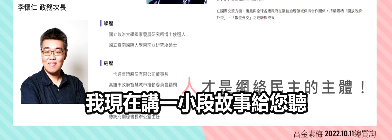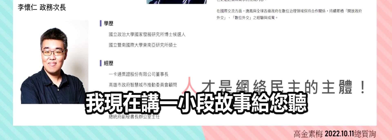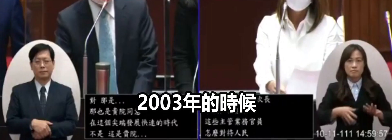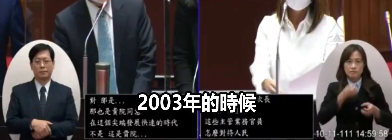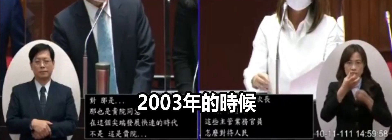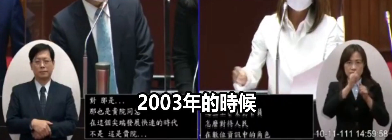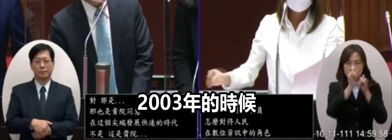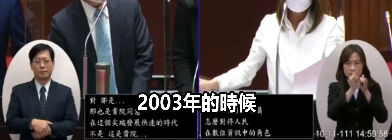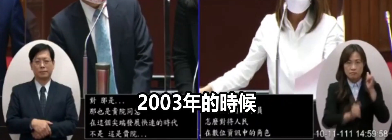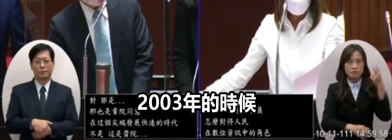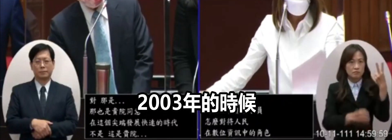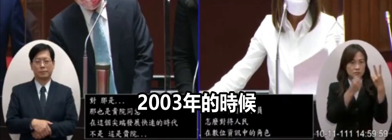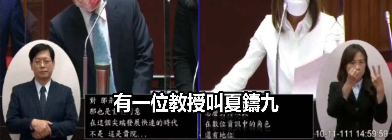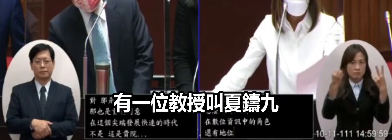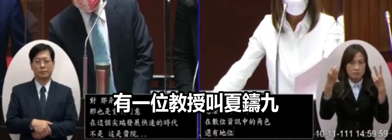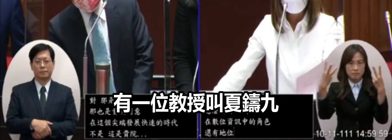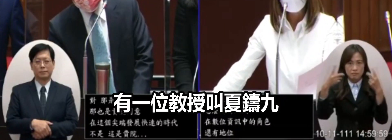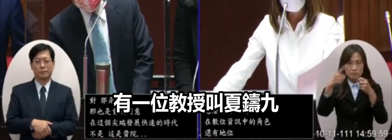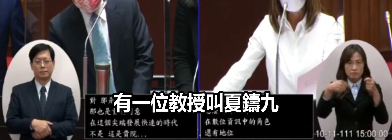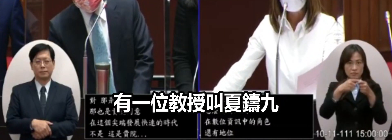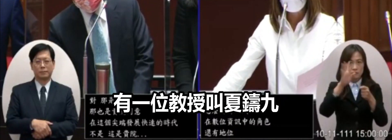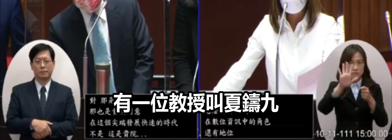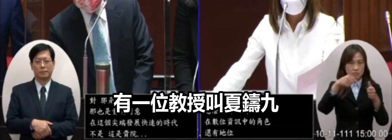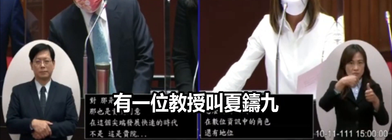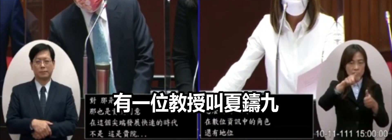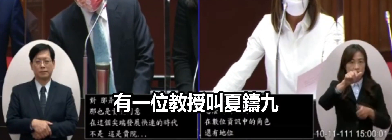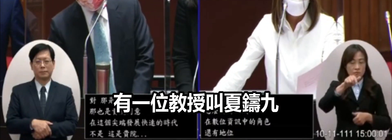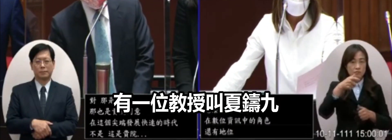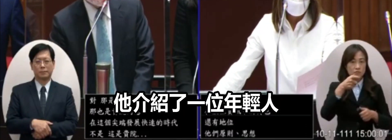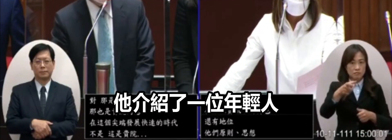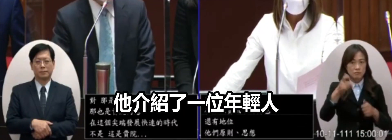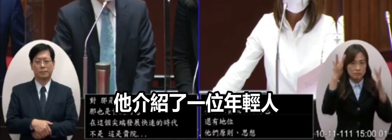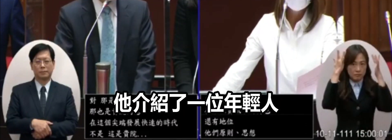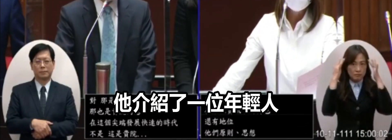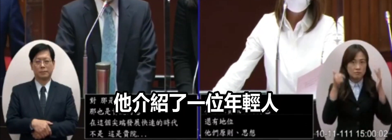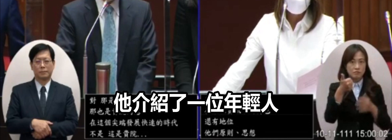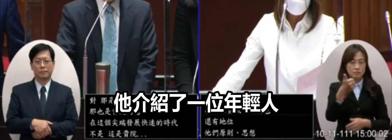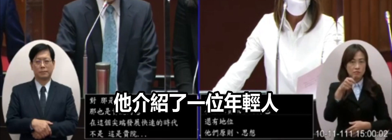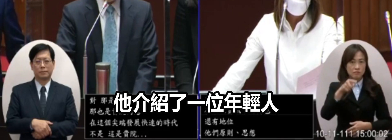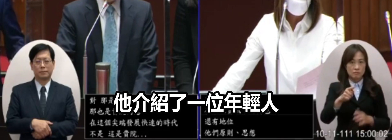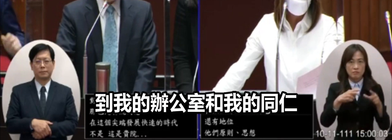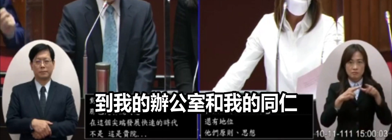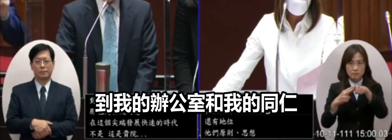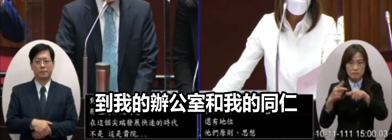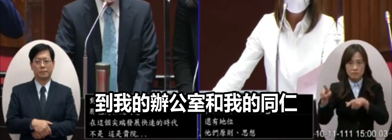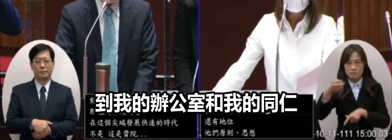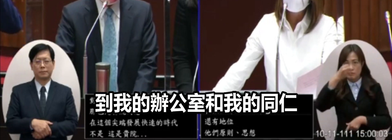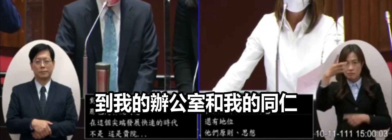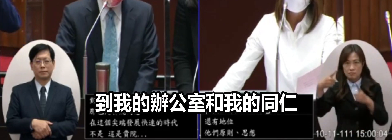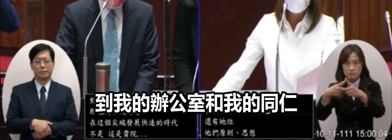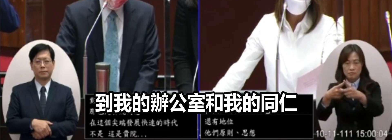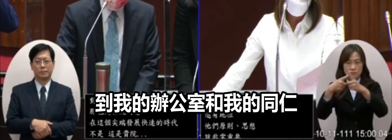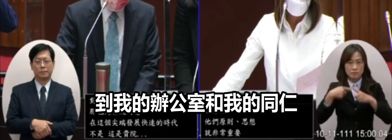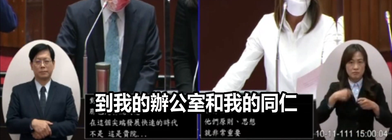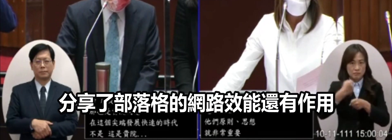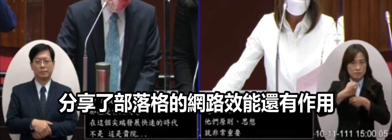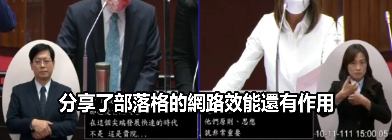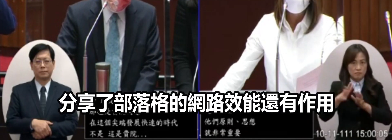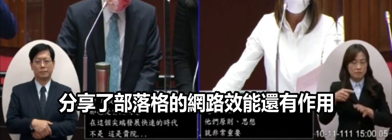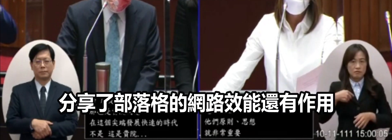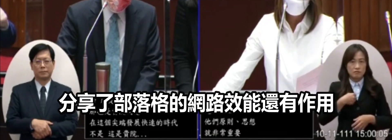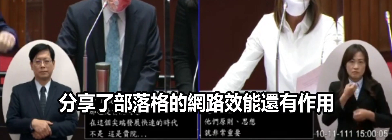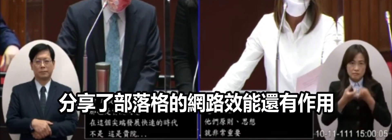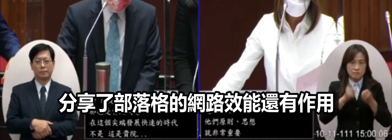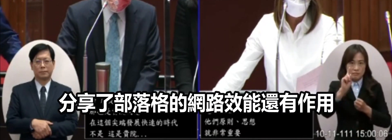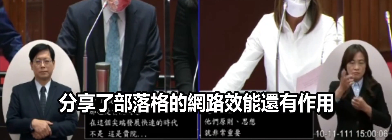听。2003年的时候，有一位教授叫夏祝九，他介绍了一位年轻人到我的办公室，和我的同仁分